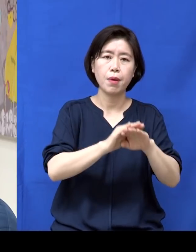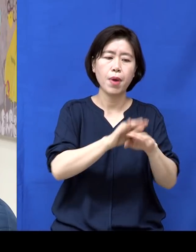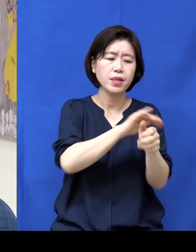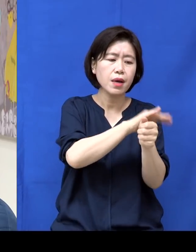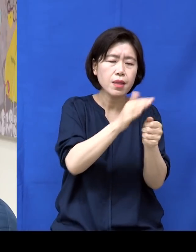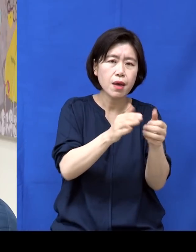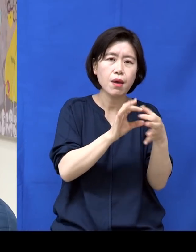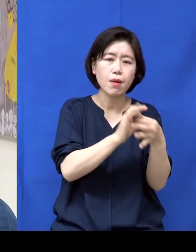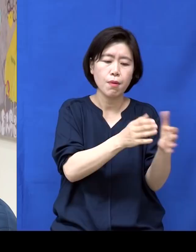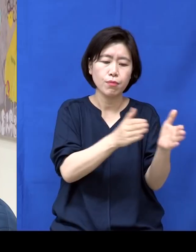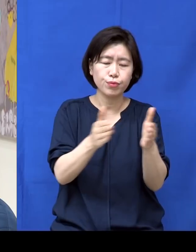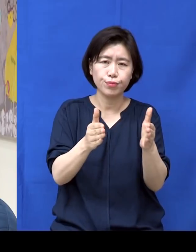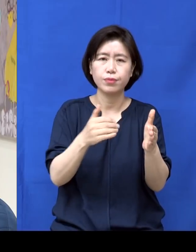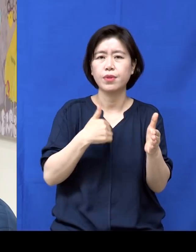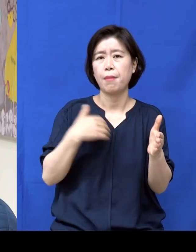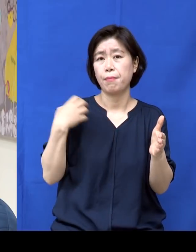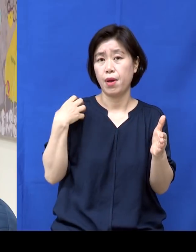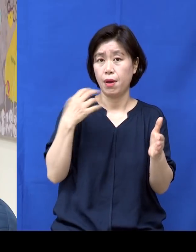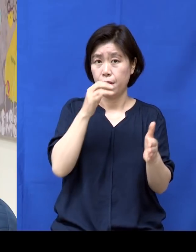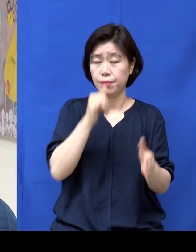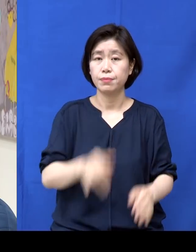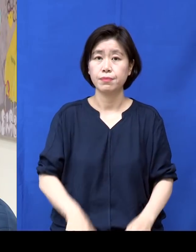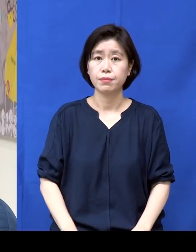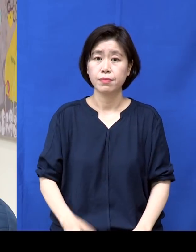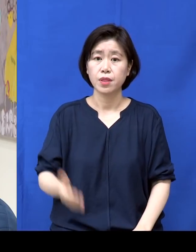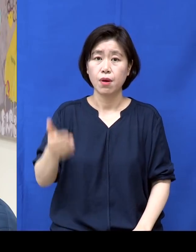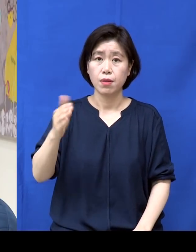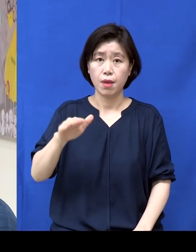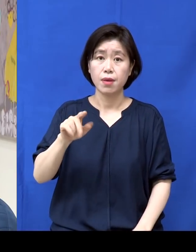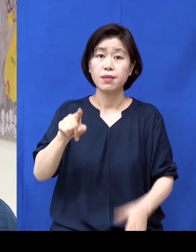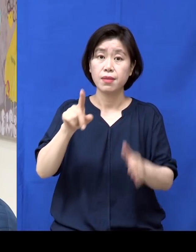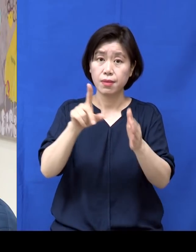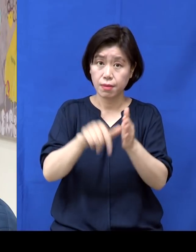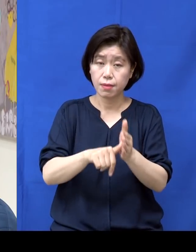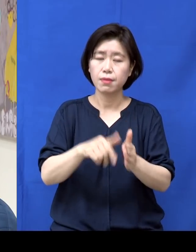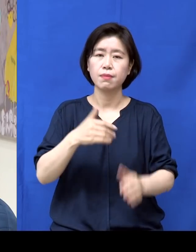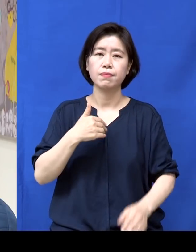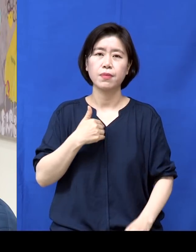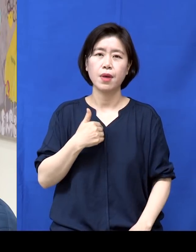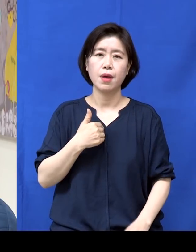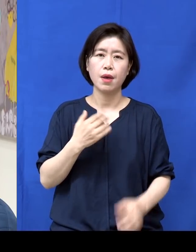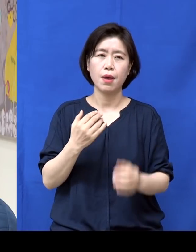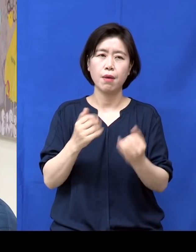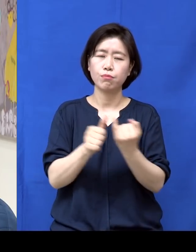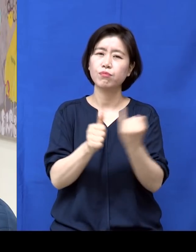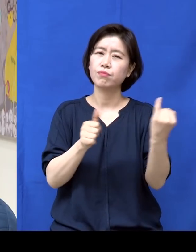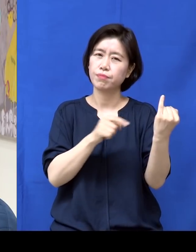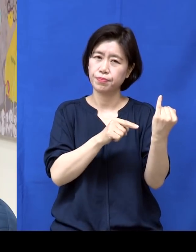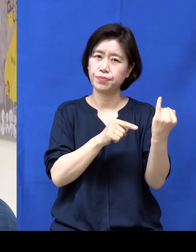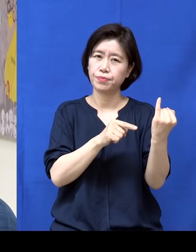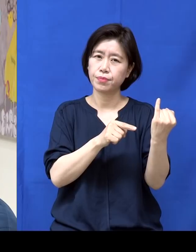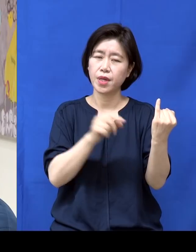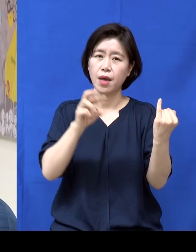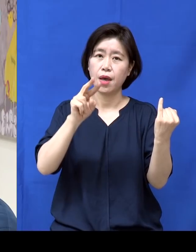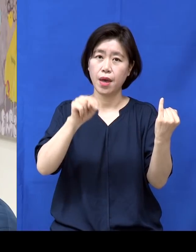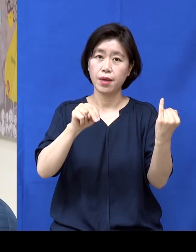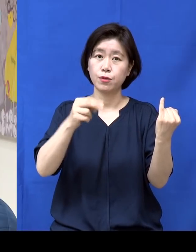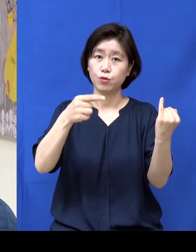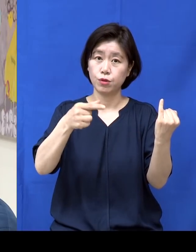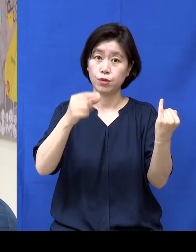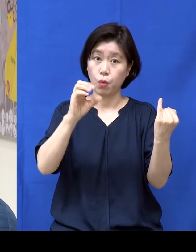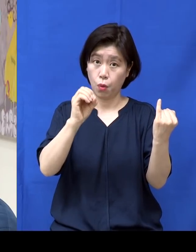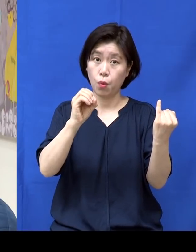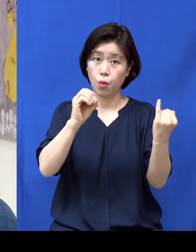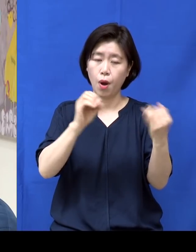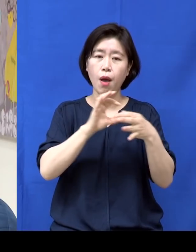거예요. 네. 하필 또 그때 공교롭게도 제 아내가 뭐 NGO 국제협력단체에서 일을 하고 있었는데